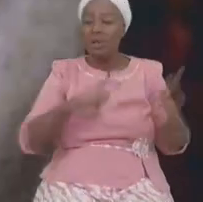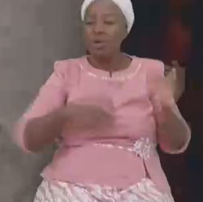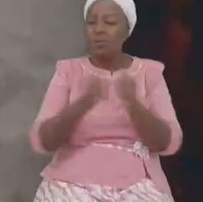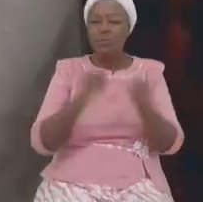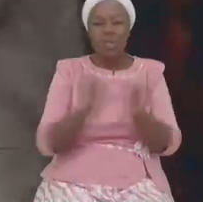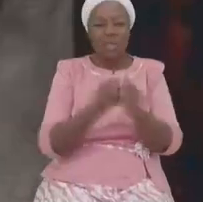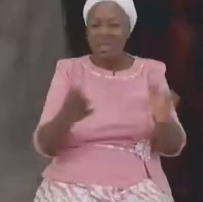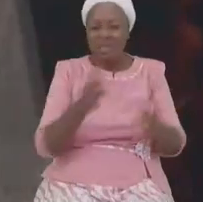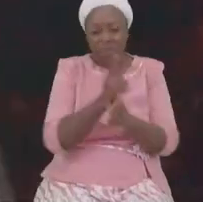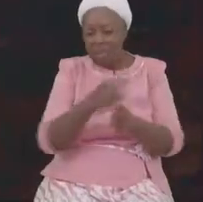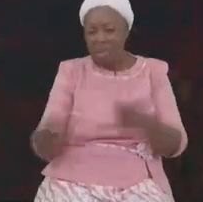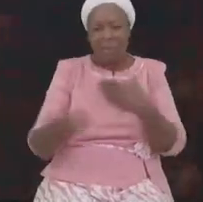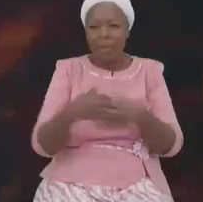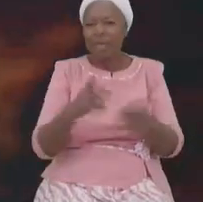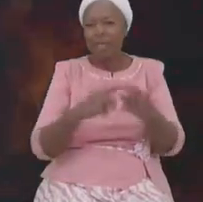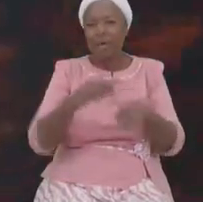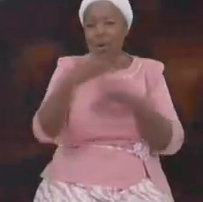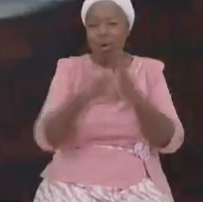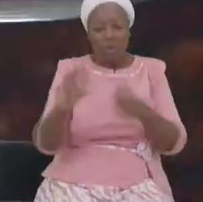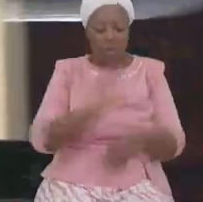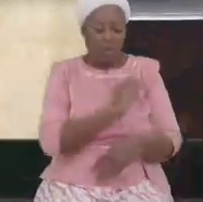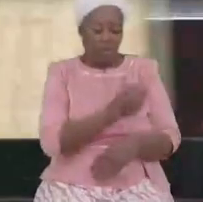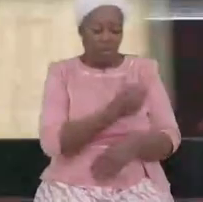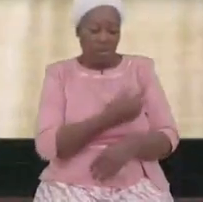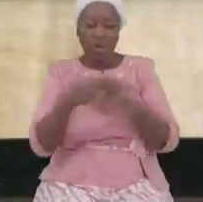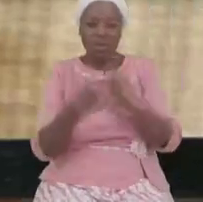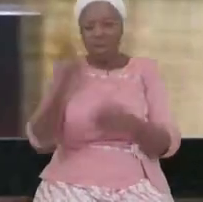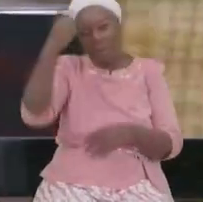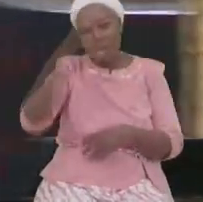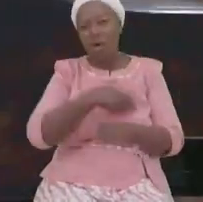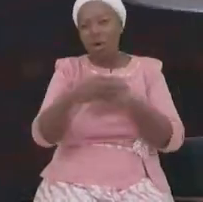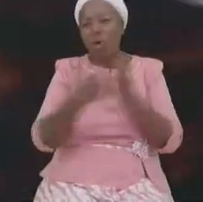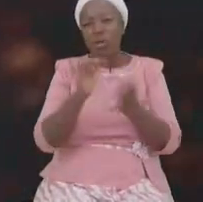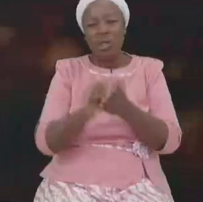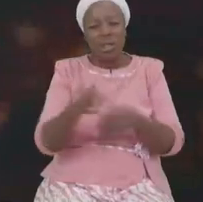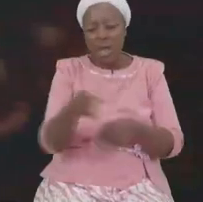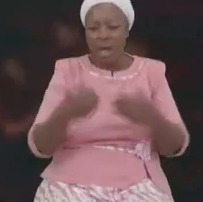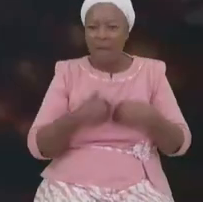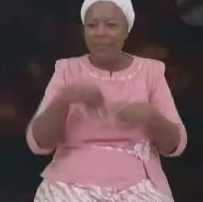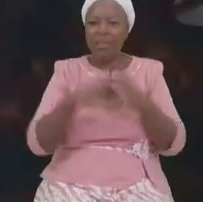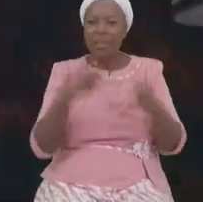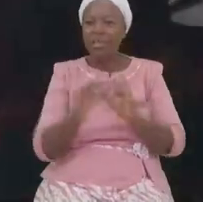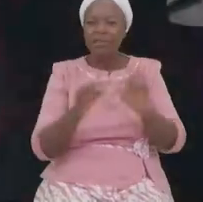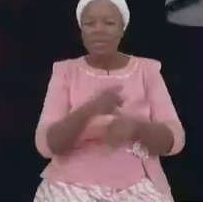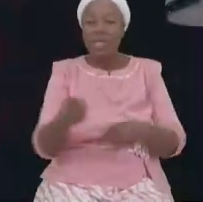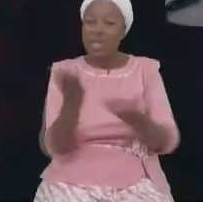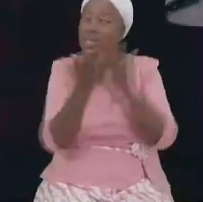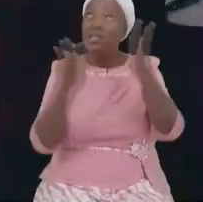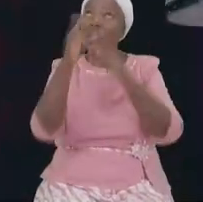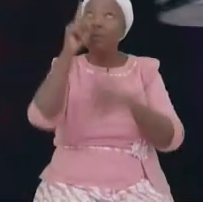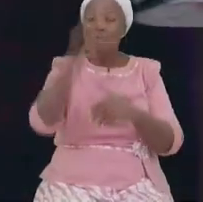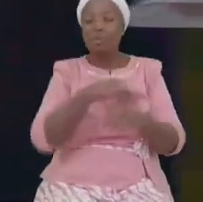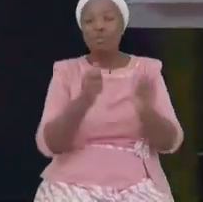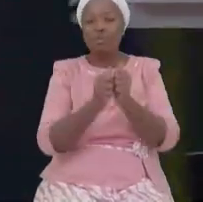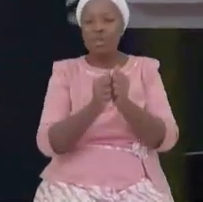réserve, toute leur âme, tout leur cœur, s'ils le servent sans réserve,